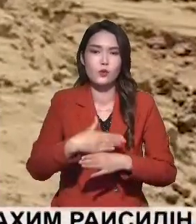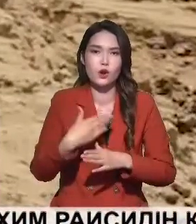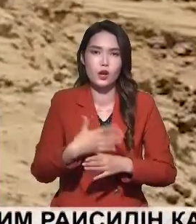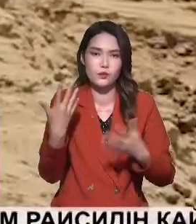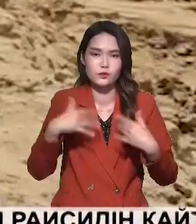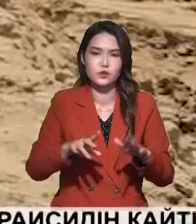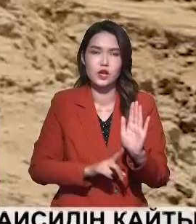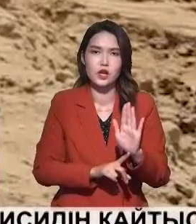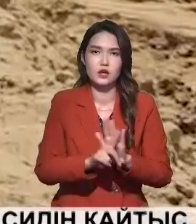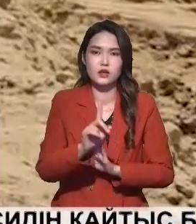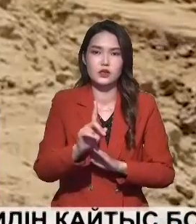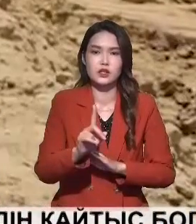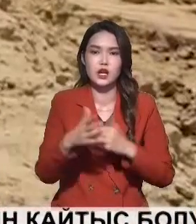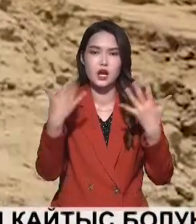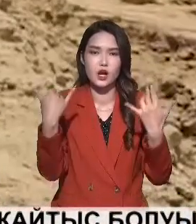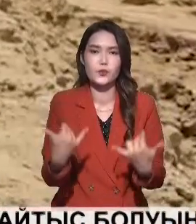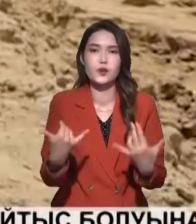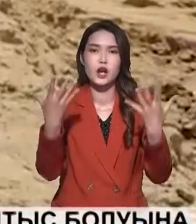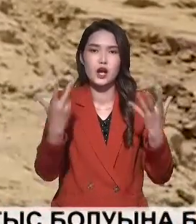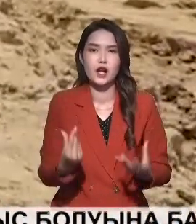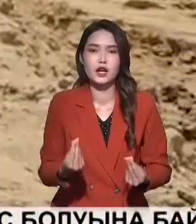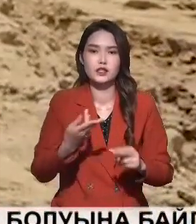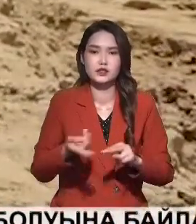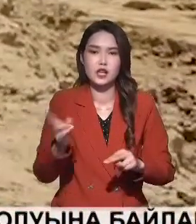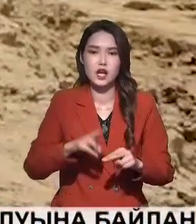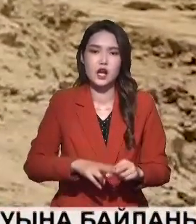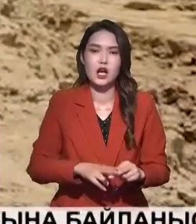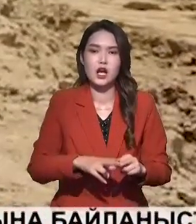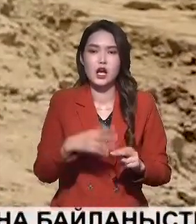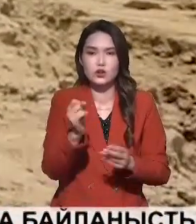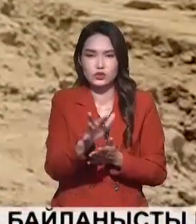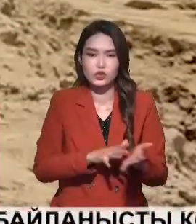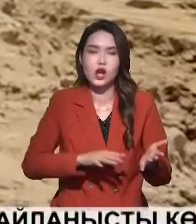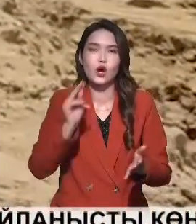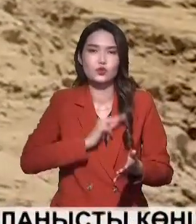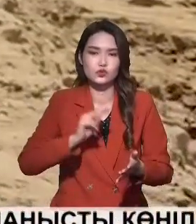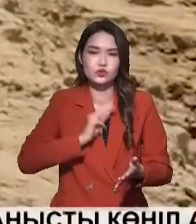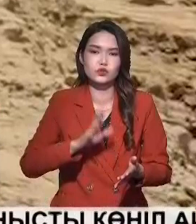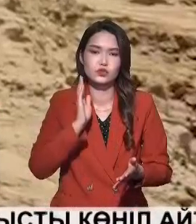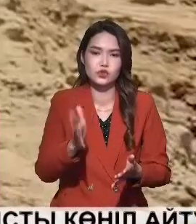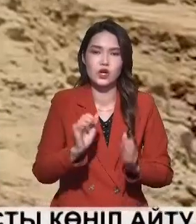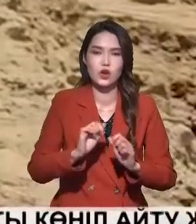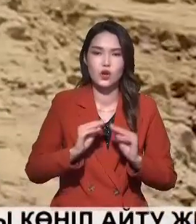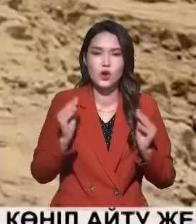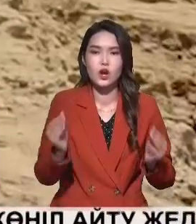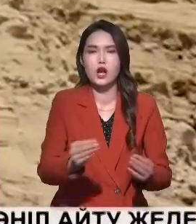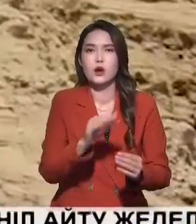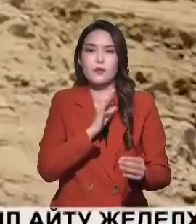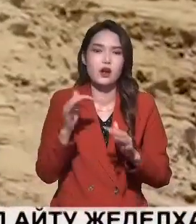кеттік. Бүгінгі күнге күн әлі жел толастамай тұр, бірақ толқын кешегідей қатты